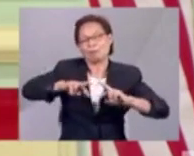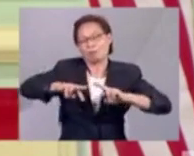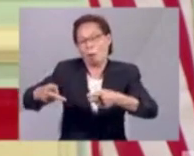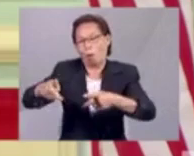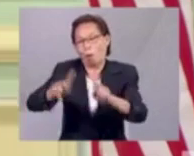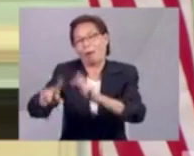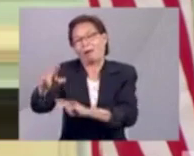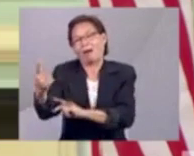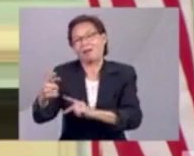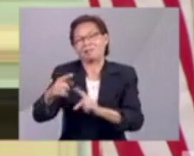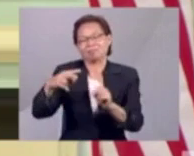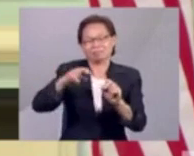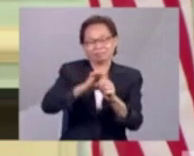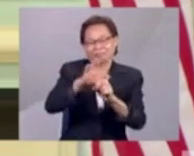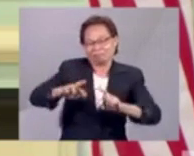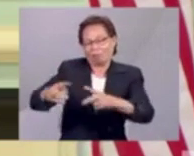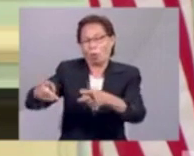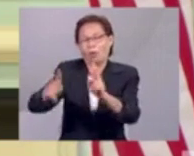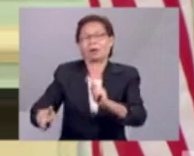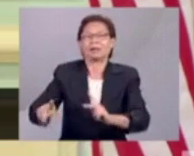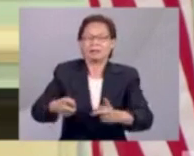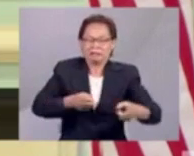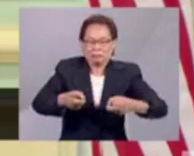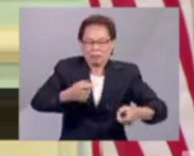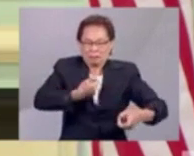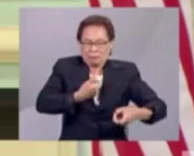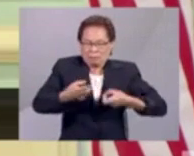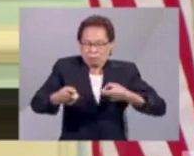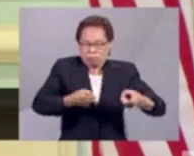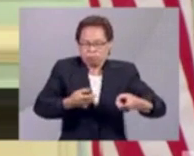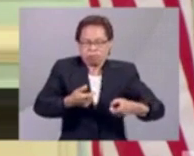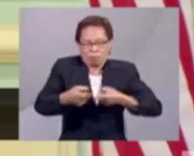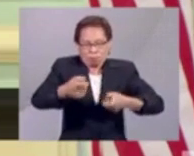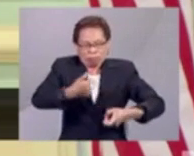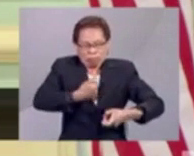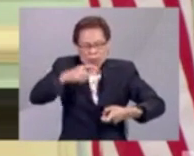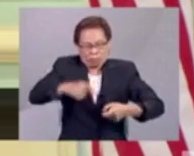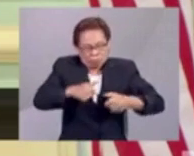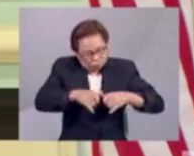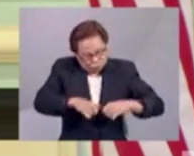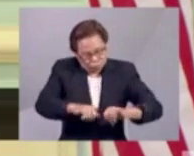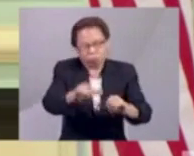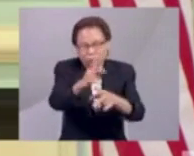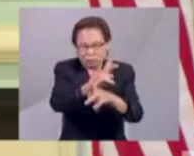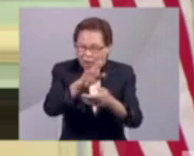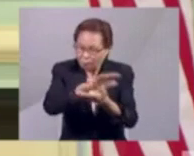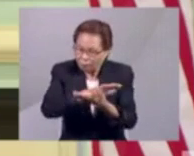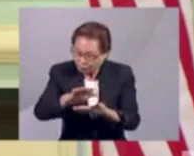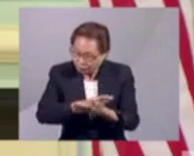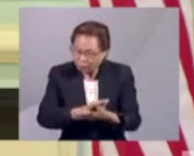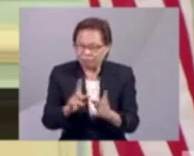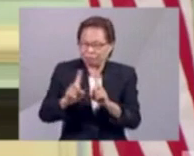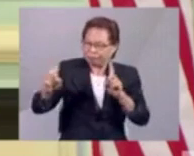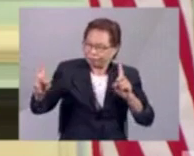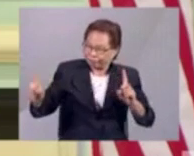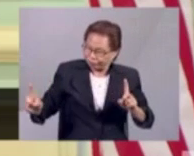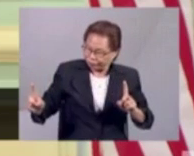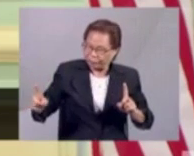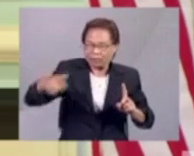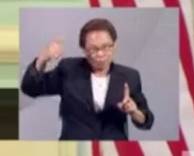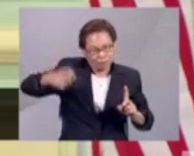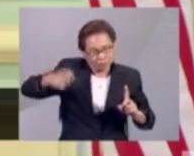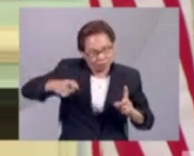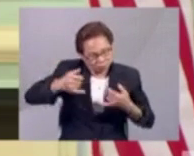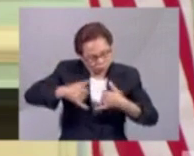kendiri, disiplin diri mesti kita teruskan. Penjagaan kebersihan, penjarakan sosial mesti